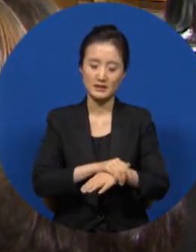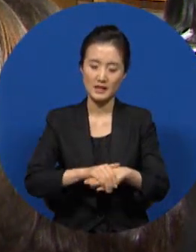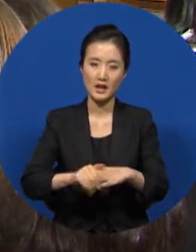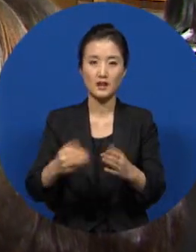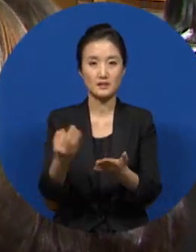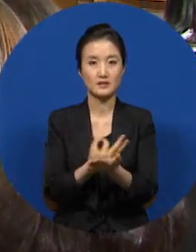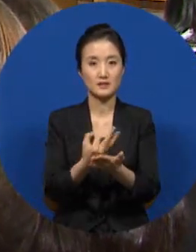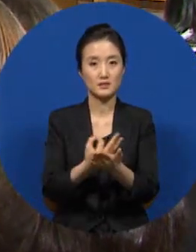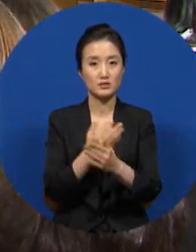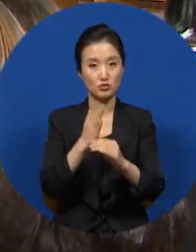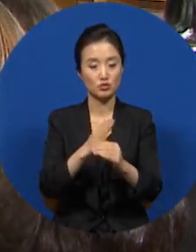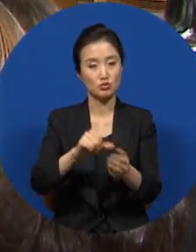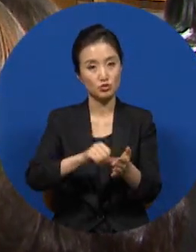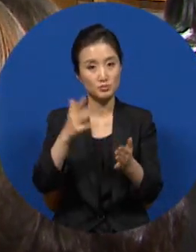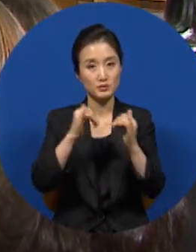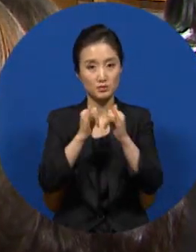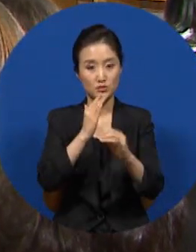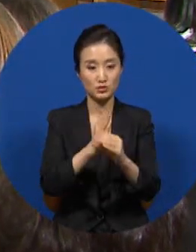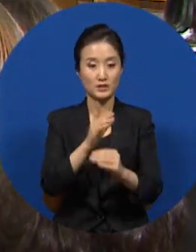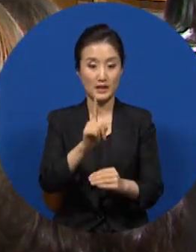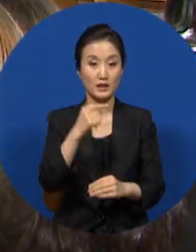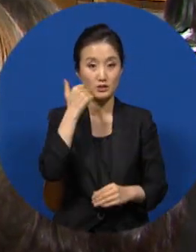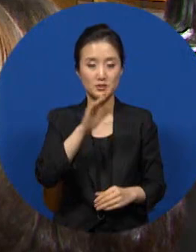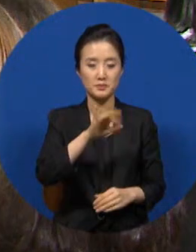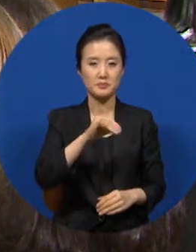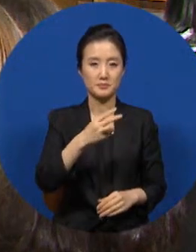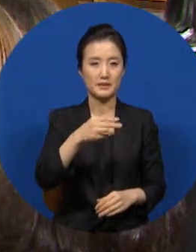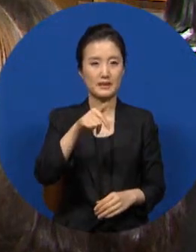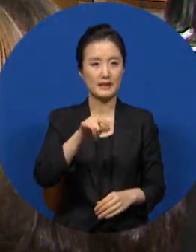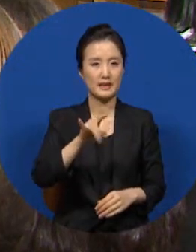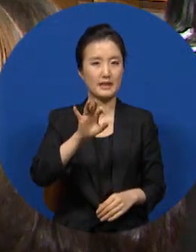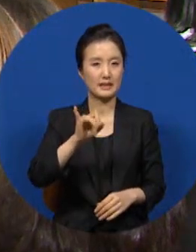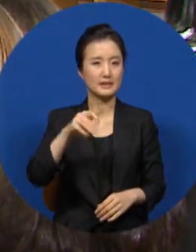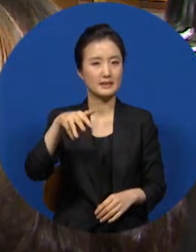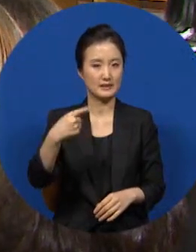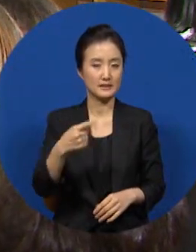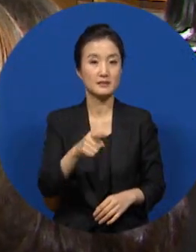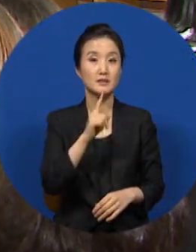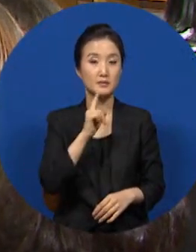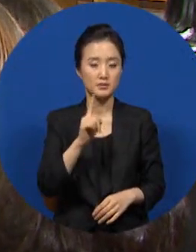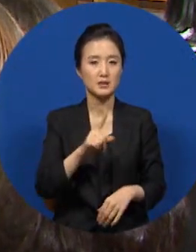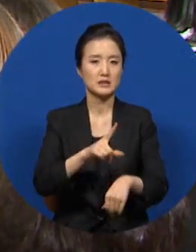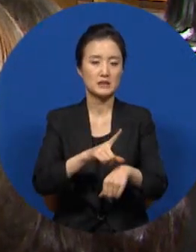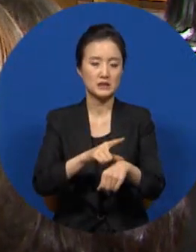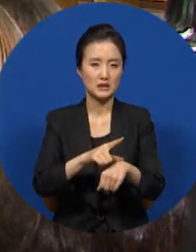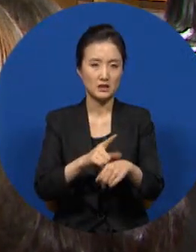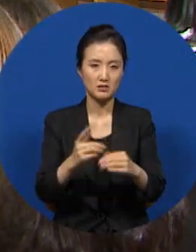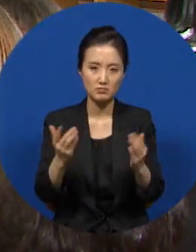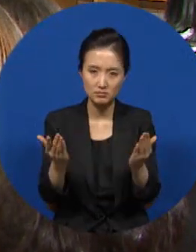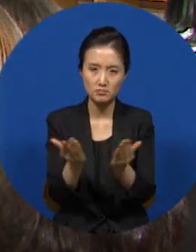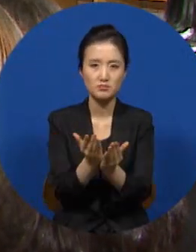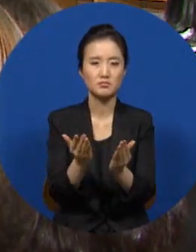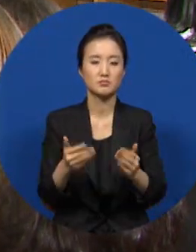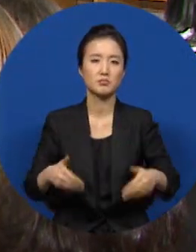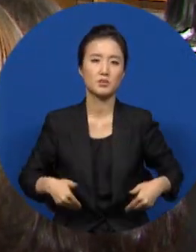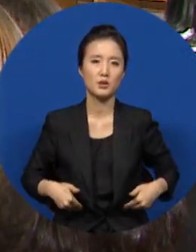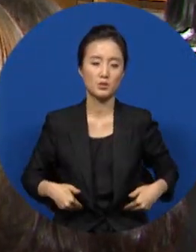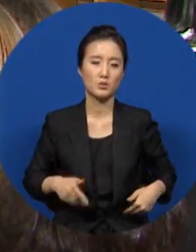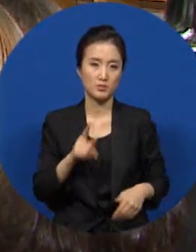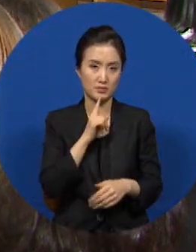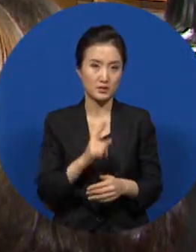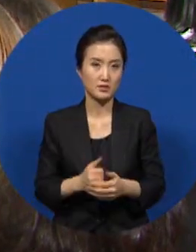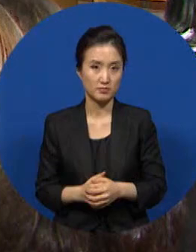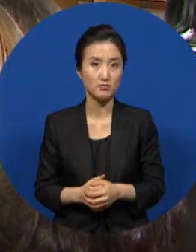된다고. 서쪽에서 다시 동쪽으로 이동해서 천년 전에 여몽정이라는 분이 그렇게 얘기를 하시고 다시 또 천년 전에 2000년